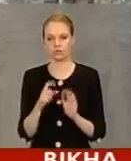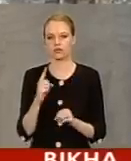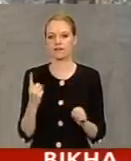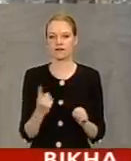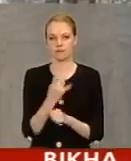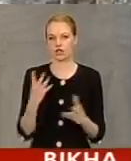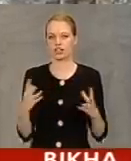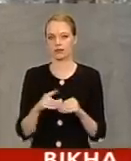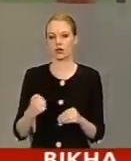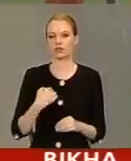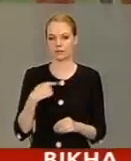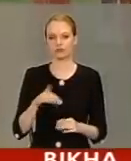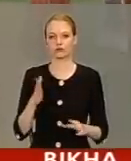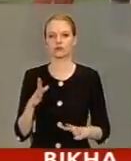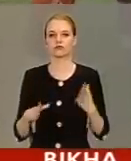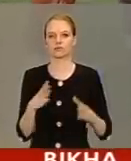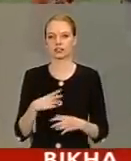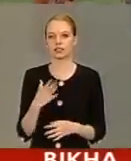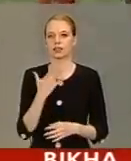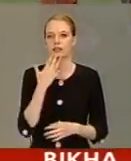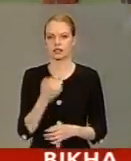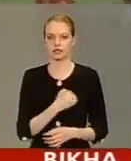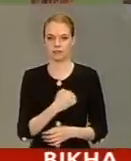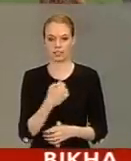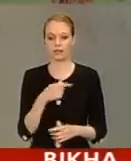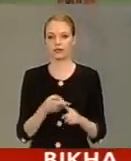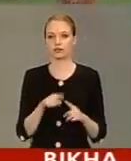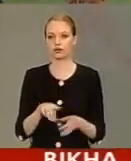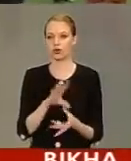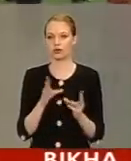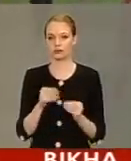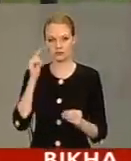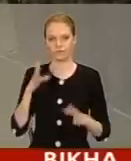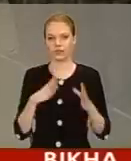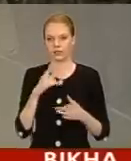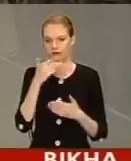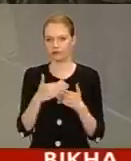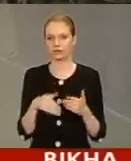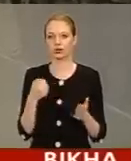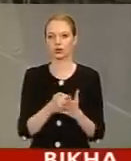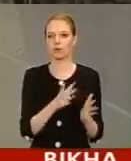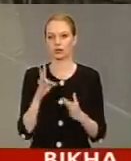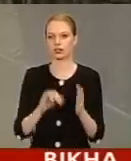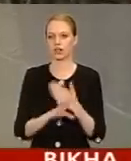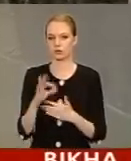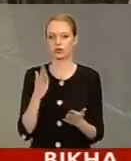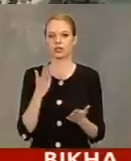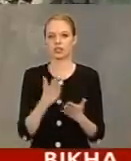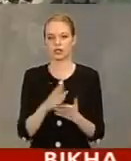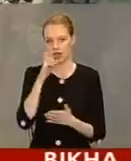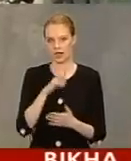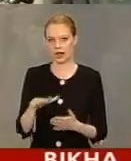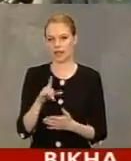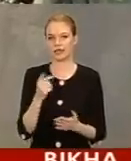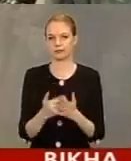Вперше спільно з армійцями тут тренуватимуться нацгвардійці. Сценарій цьогорічних маневрів наближений до подій на Сході. Є віртуальна країна зі